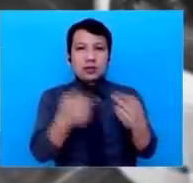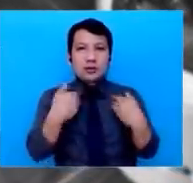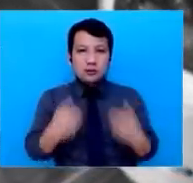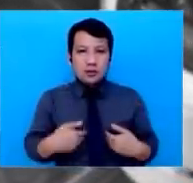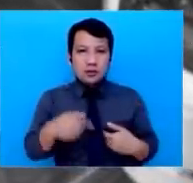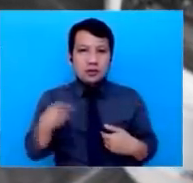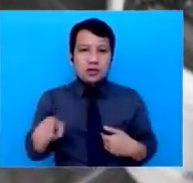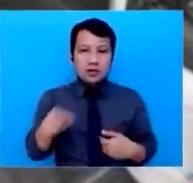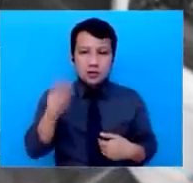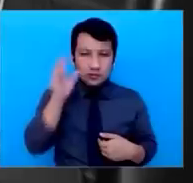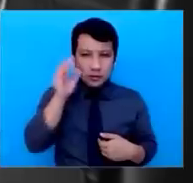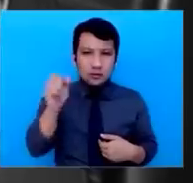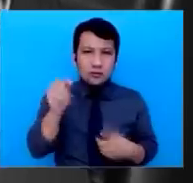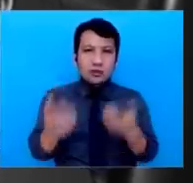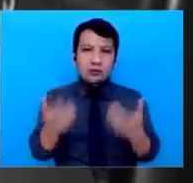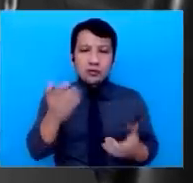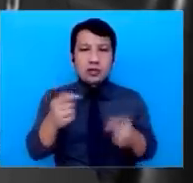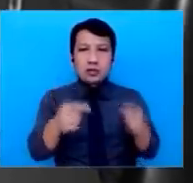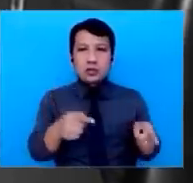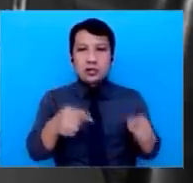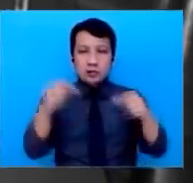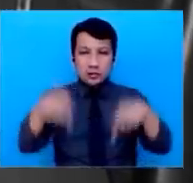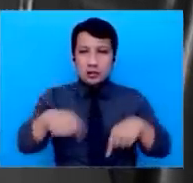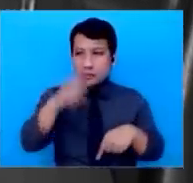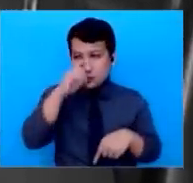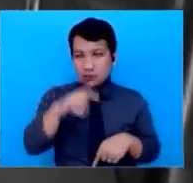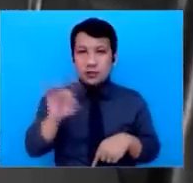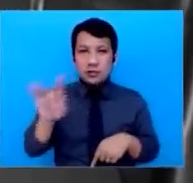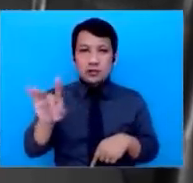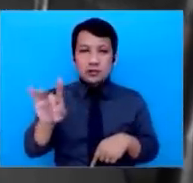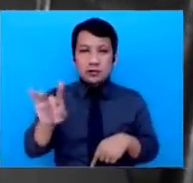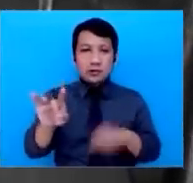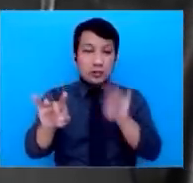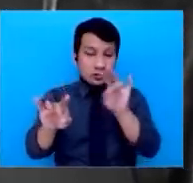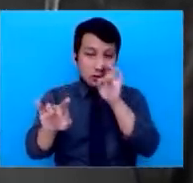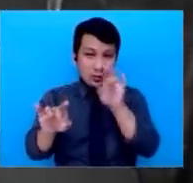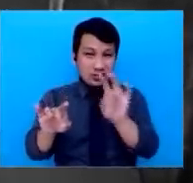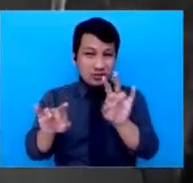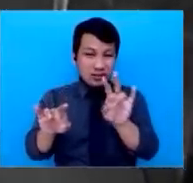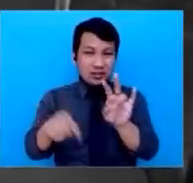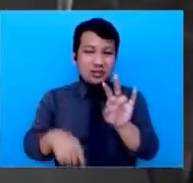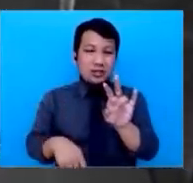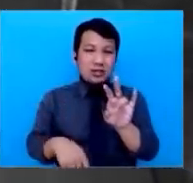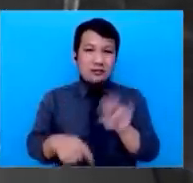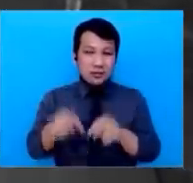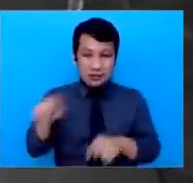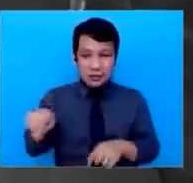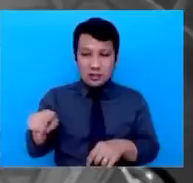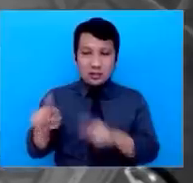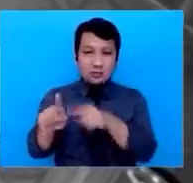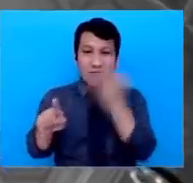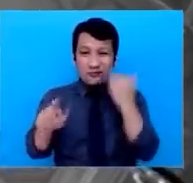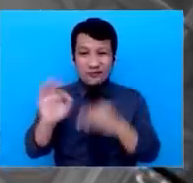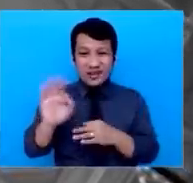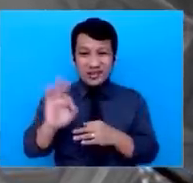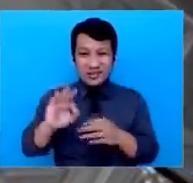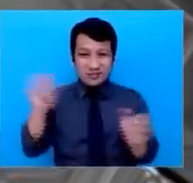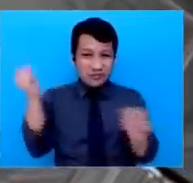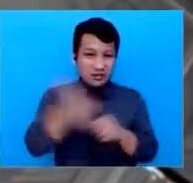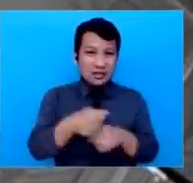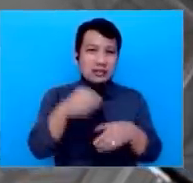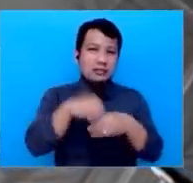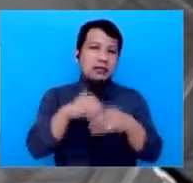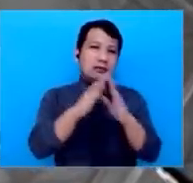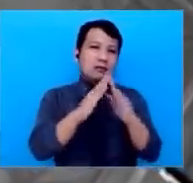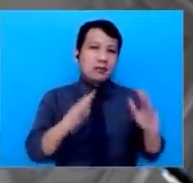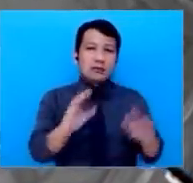Crisville Maguad, 18 at 16 anyos. Pinatay nitong Biyernes sa kanila mismong bahay. Sabi ng